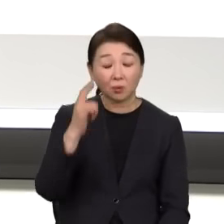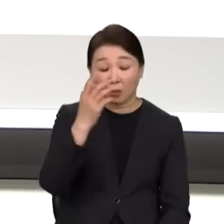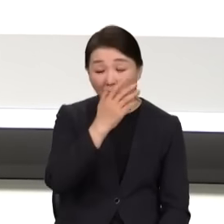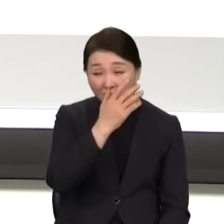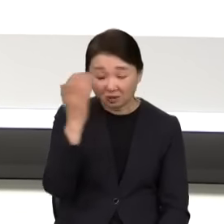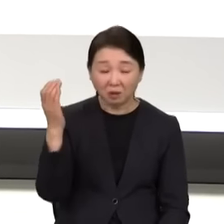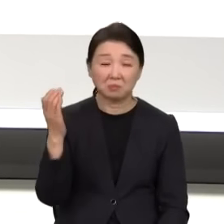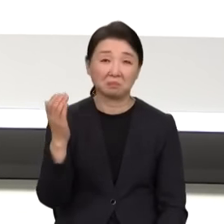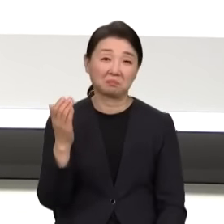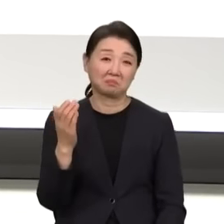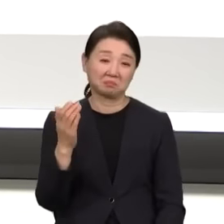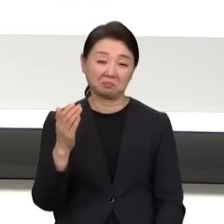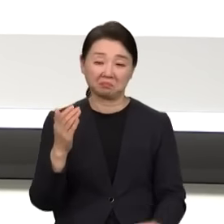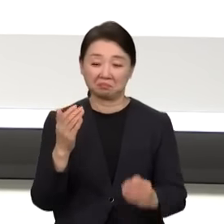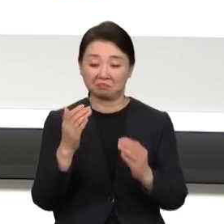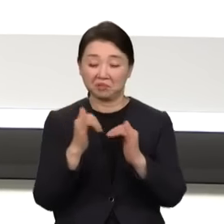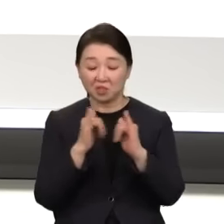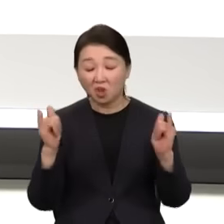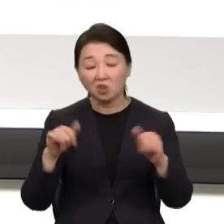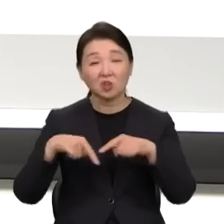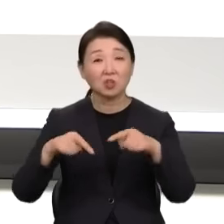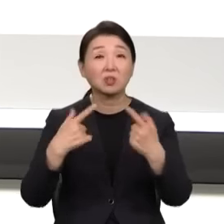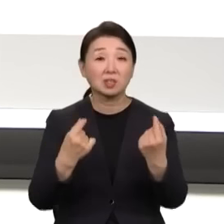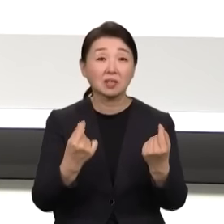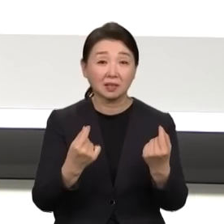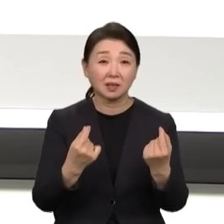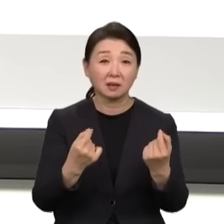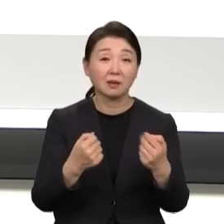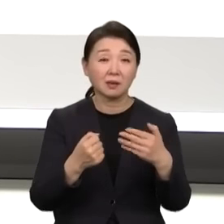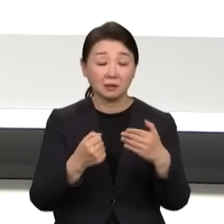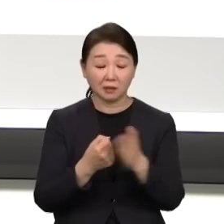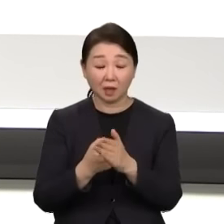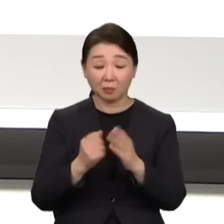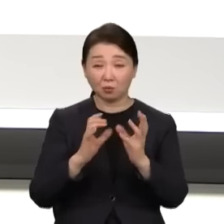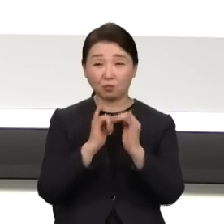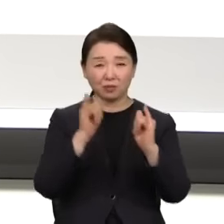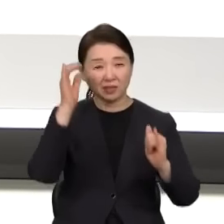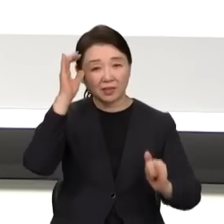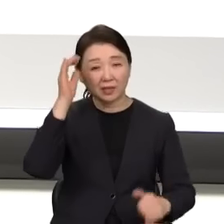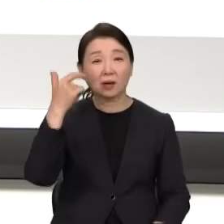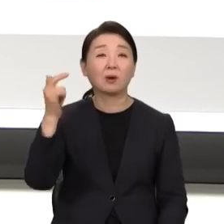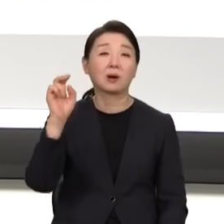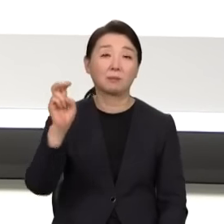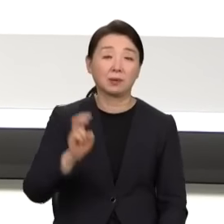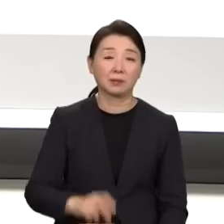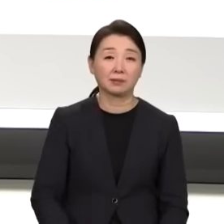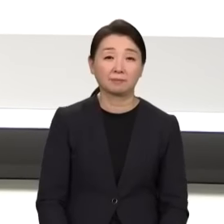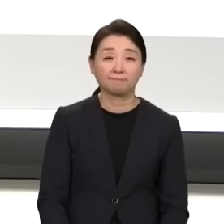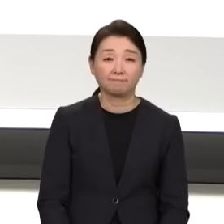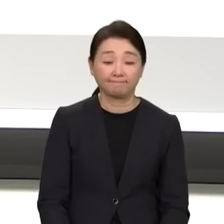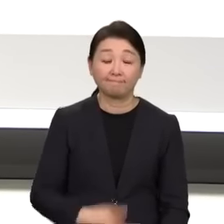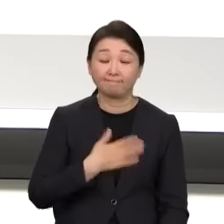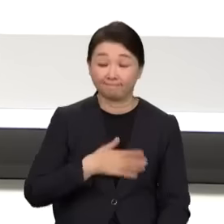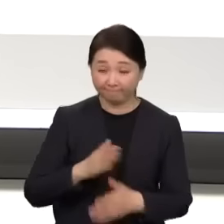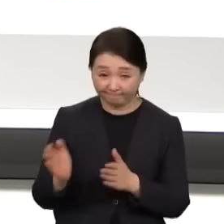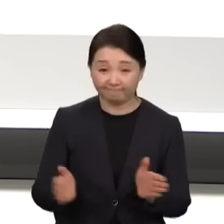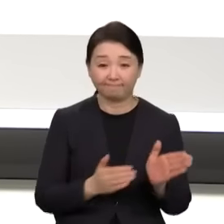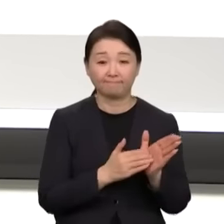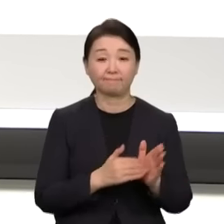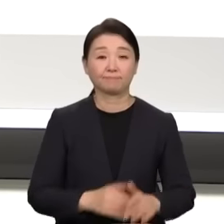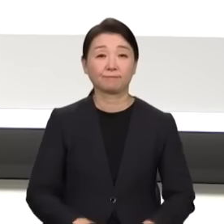소장파 청년 정신이다 이런 평가 나오는만큼 또 일부 국민들은 또 기대하지 않았을까 싶습니다 알겠습니다 여기까지 듣겠습니다